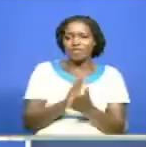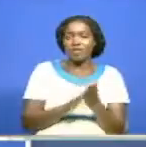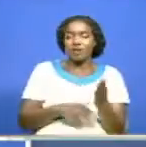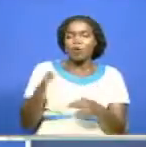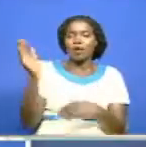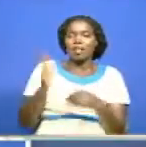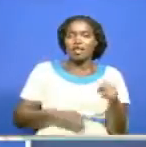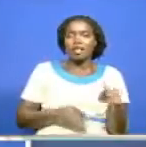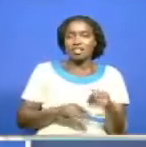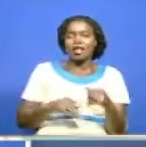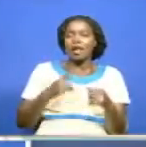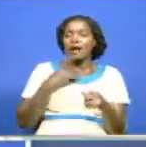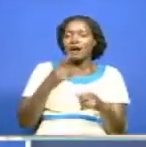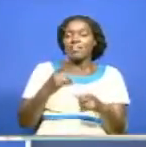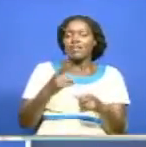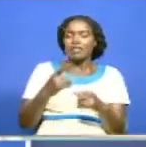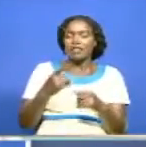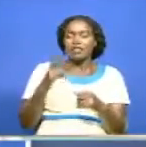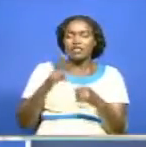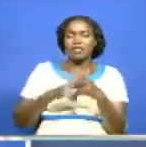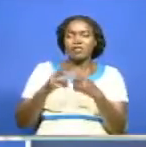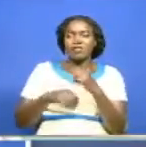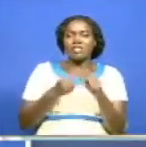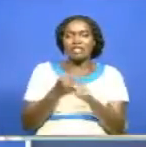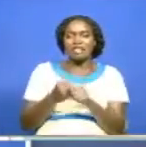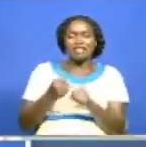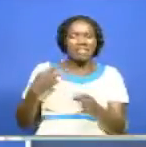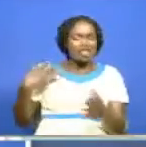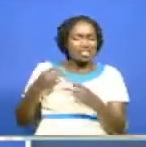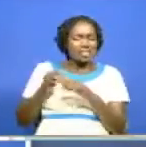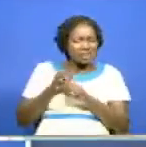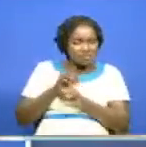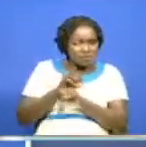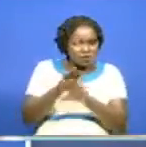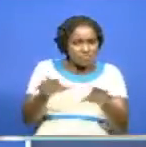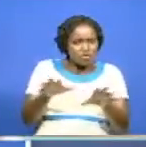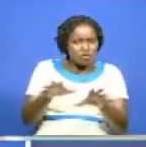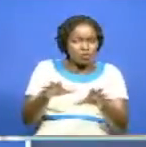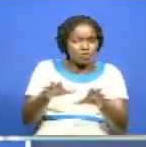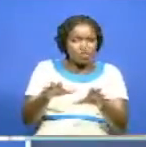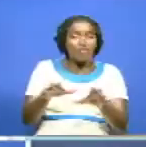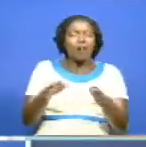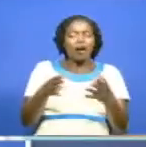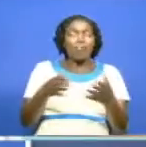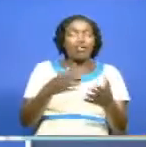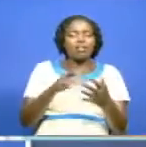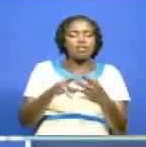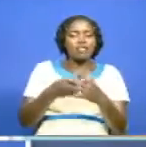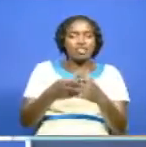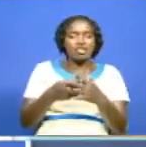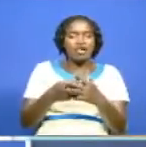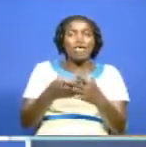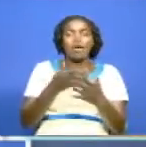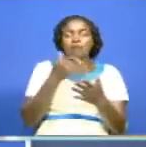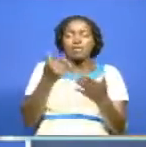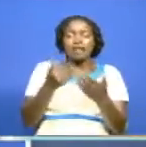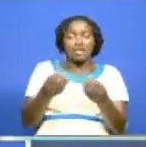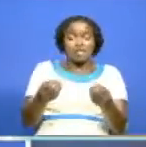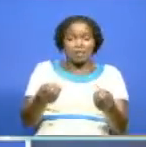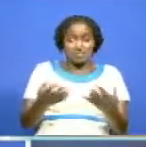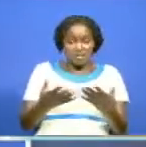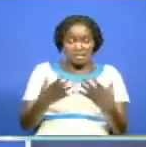100 kwa miaka 7 tangu tuende kwa serikali za ugatuzi. Tukasema tupatie Health Service Commission ndio basi kwenda mbele